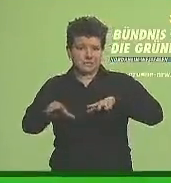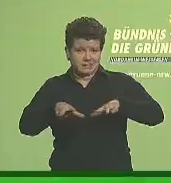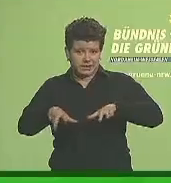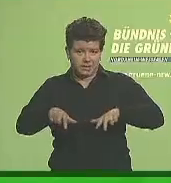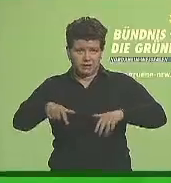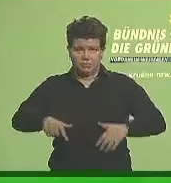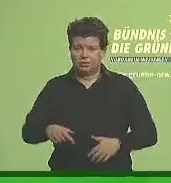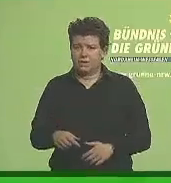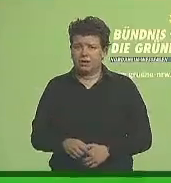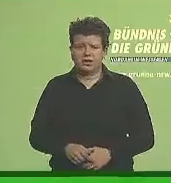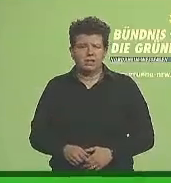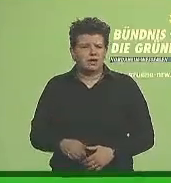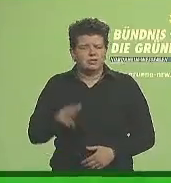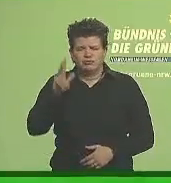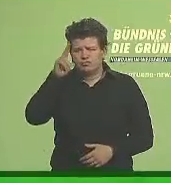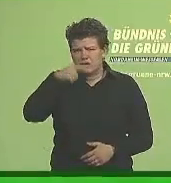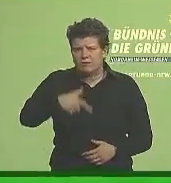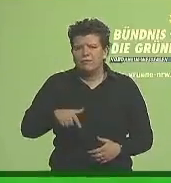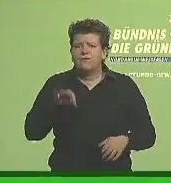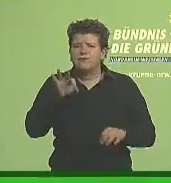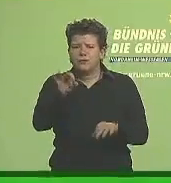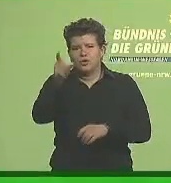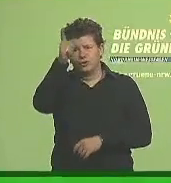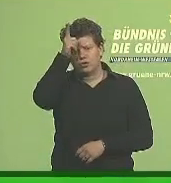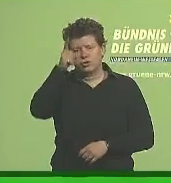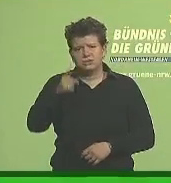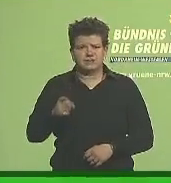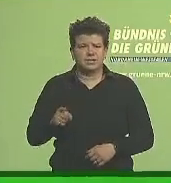in die Erneuerbaren. So wird es nicht gehen.